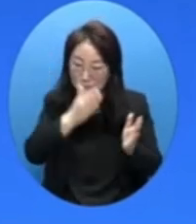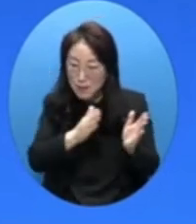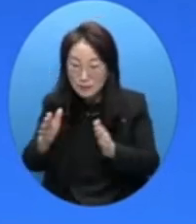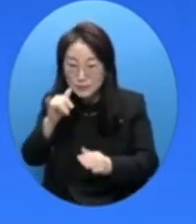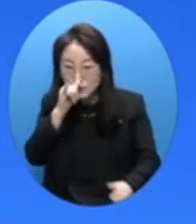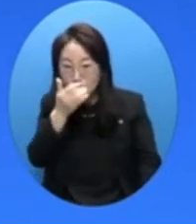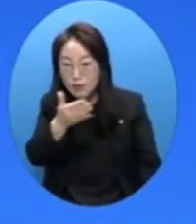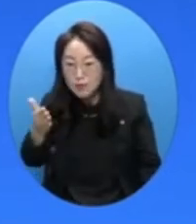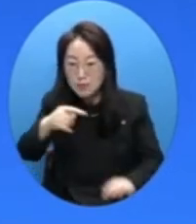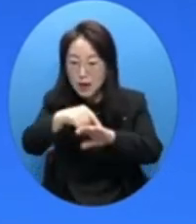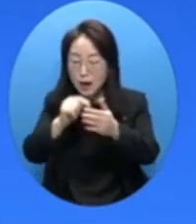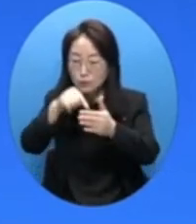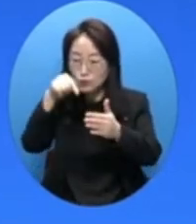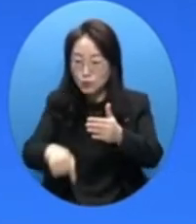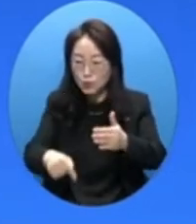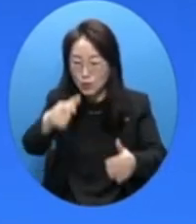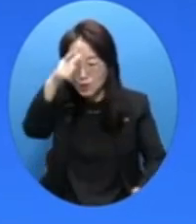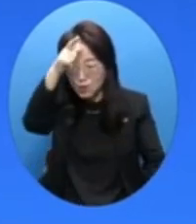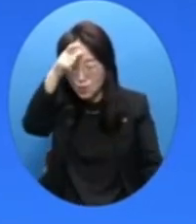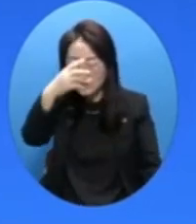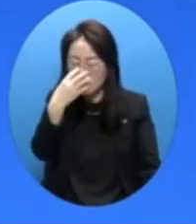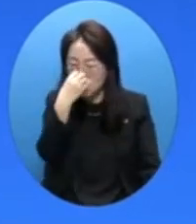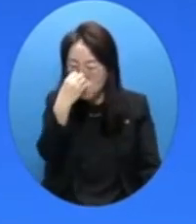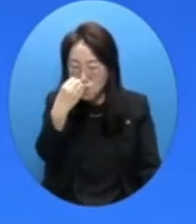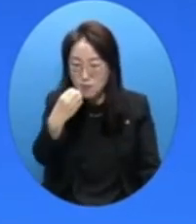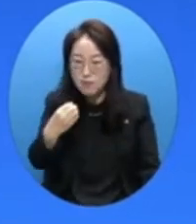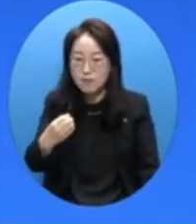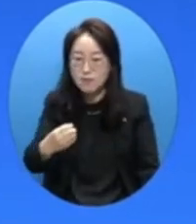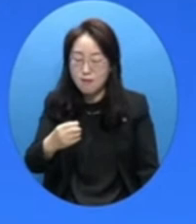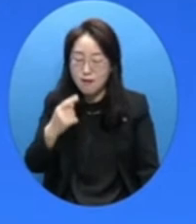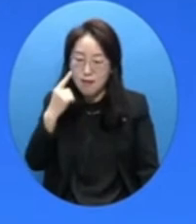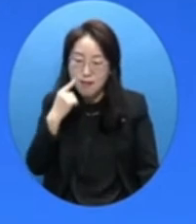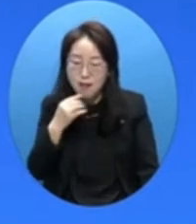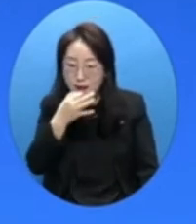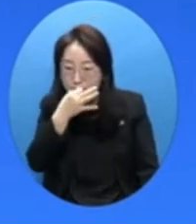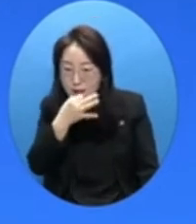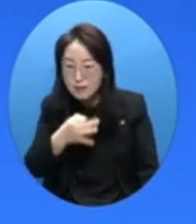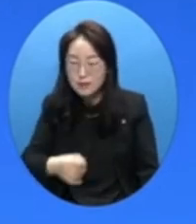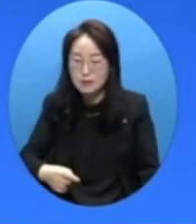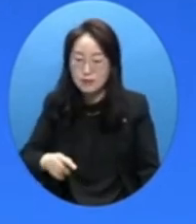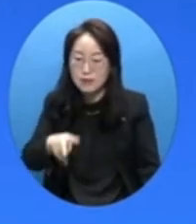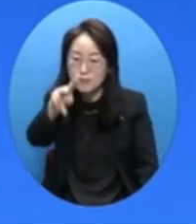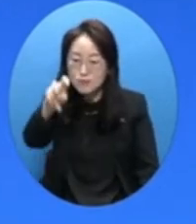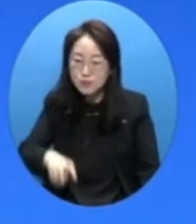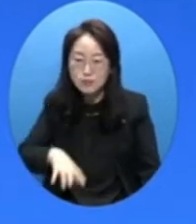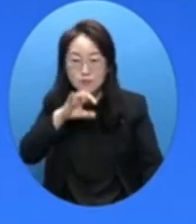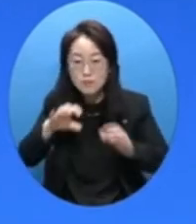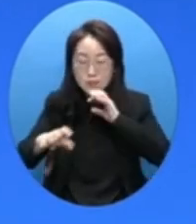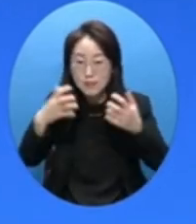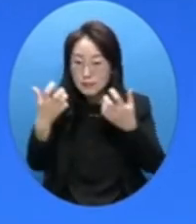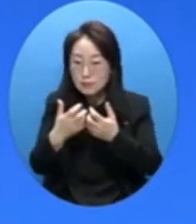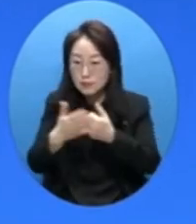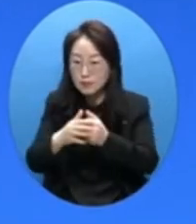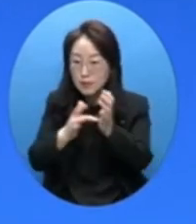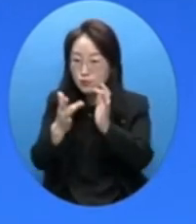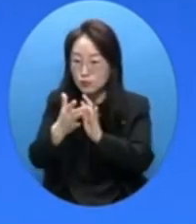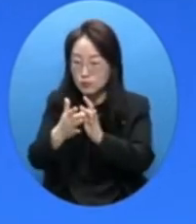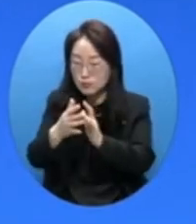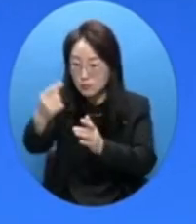마음속에 고집과 교만과 탐욕과 미움과 원망과 불덩이 가득 차서 주님 오실 자리가